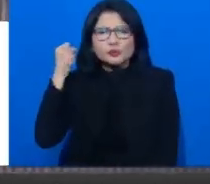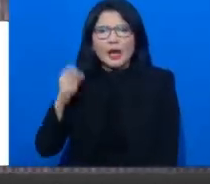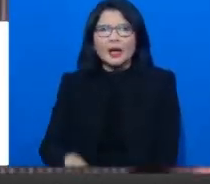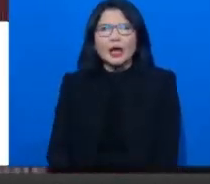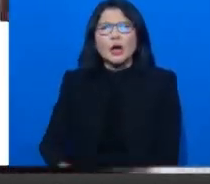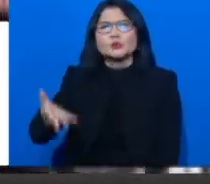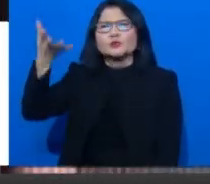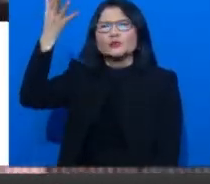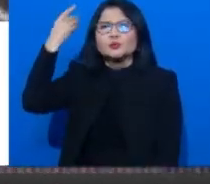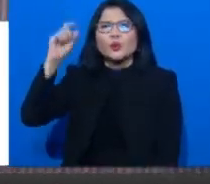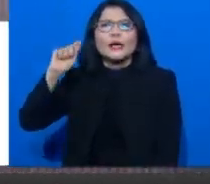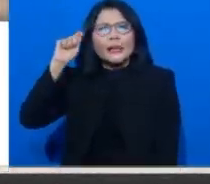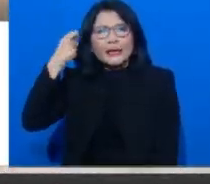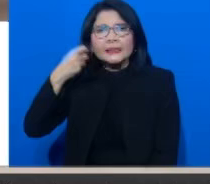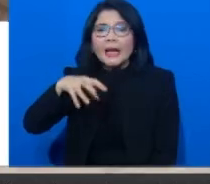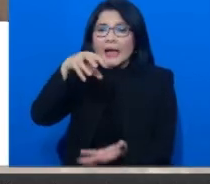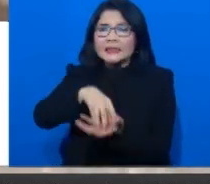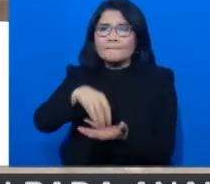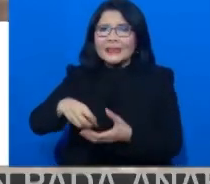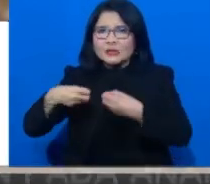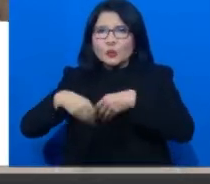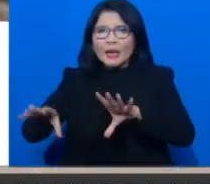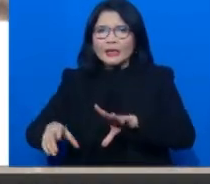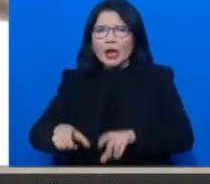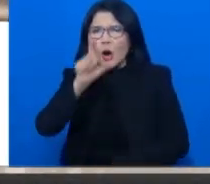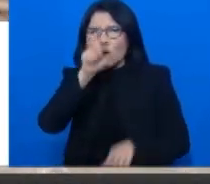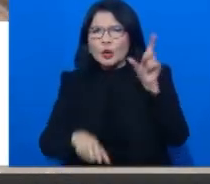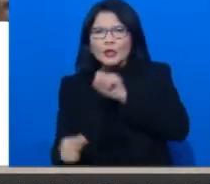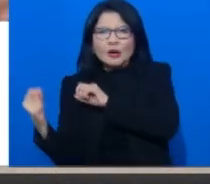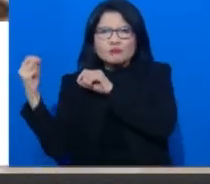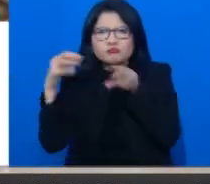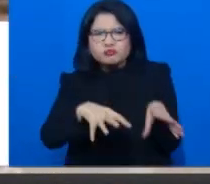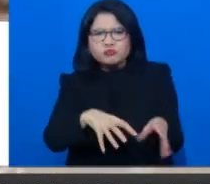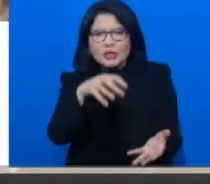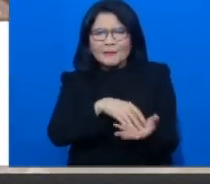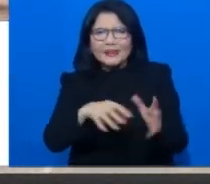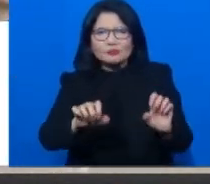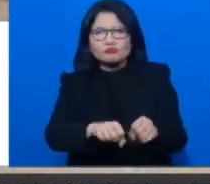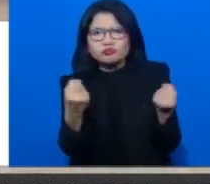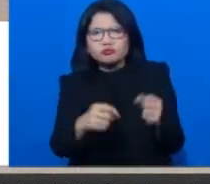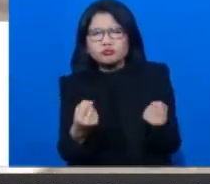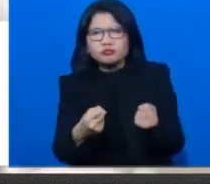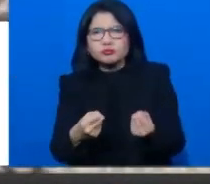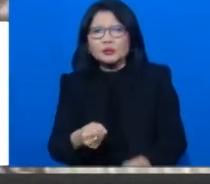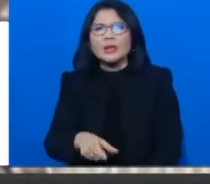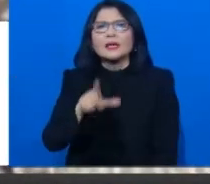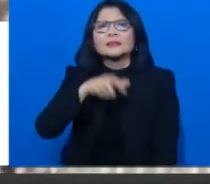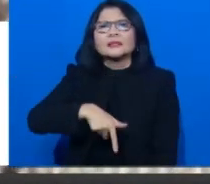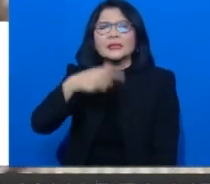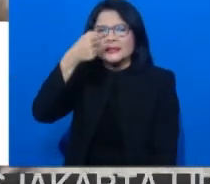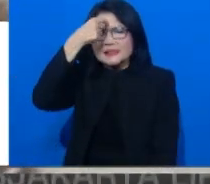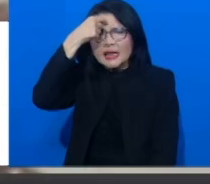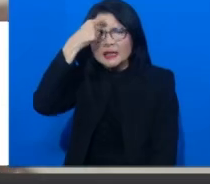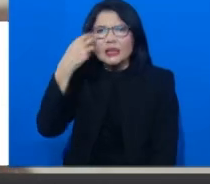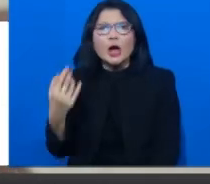dalam ingatan Udin, lapak tempat jualannya dihancurkan orang tak dikenal. Kejadian itu bahkan membuat Bang Udin sakit. Warga